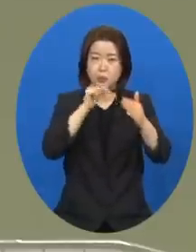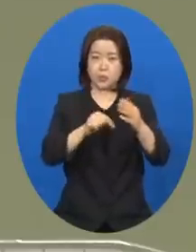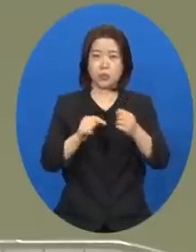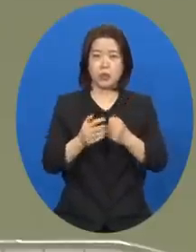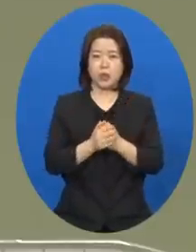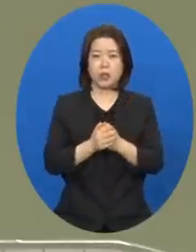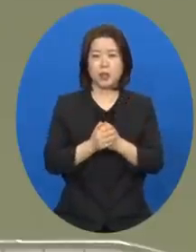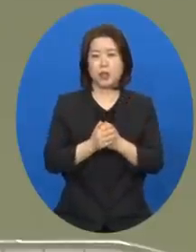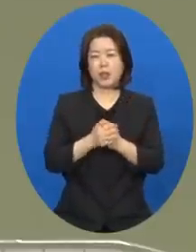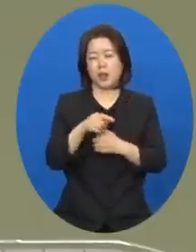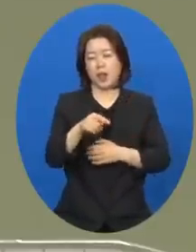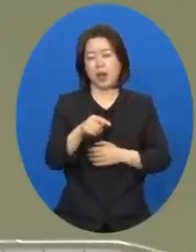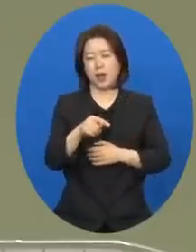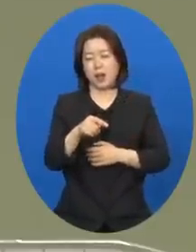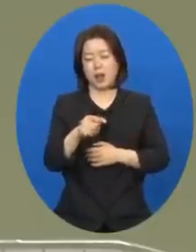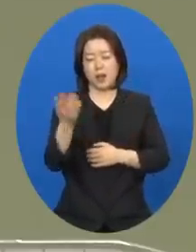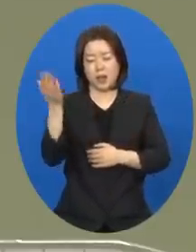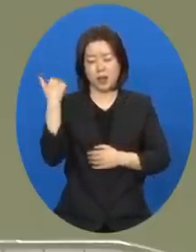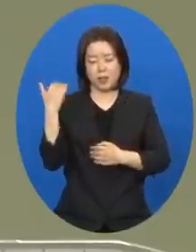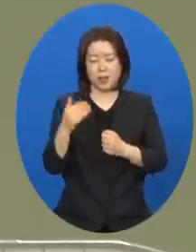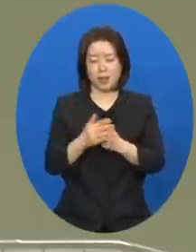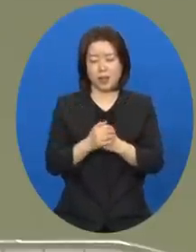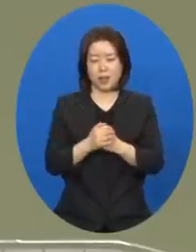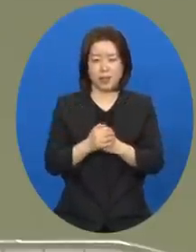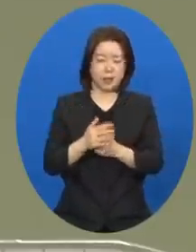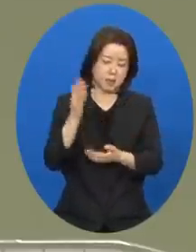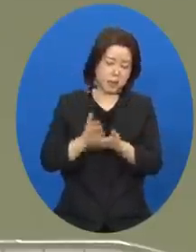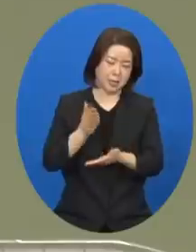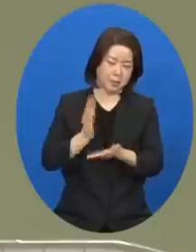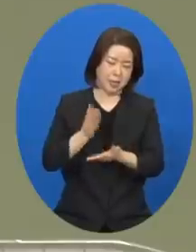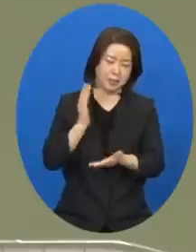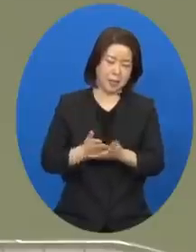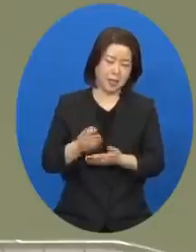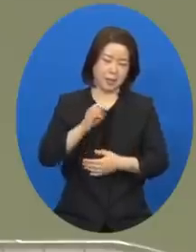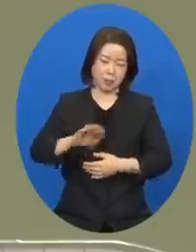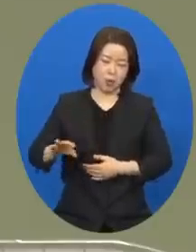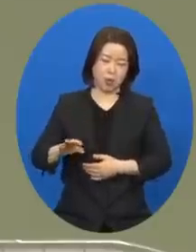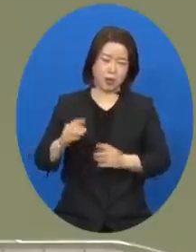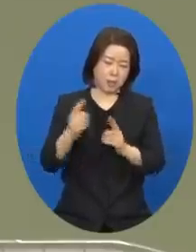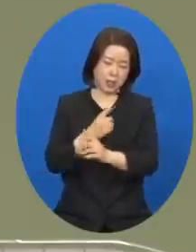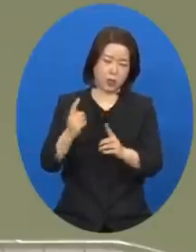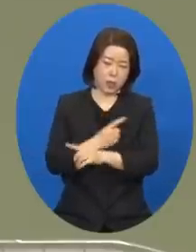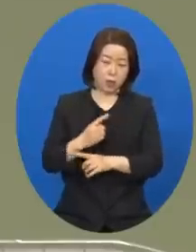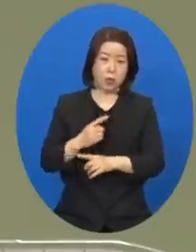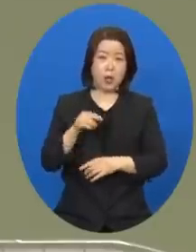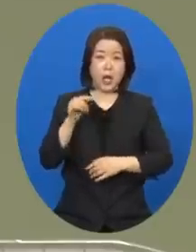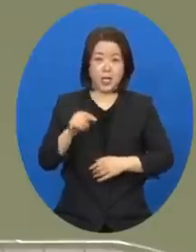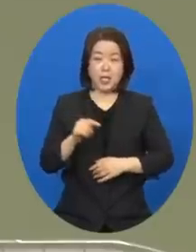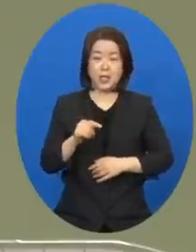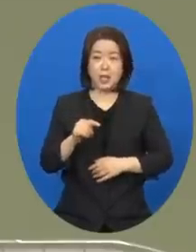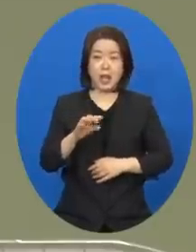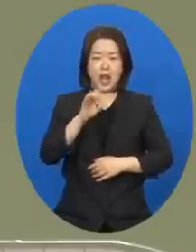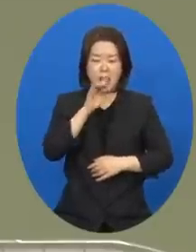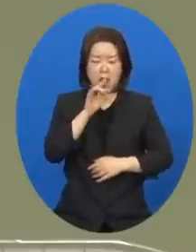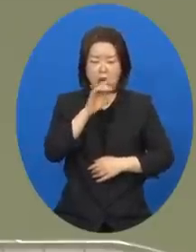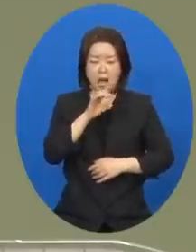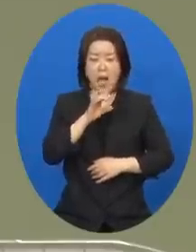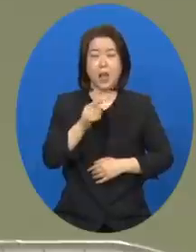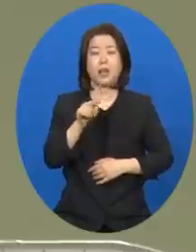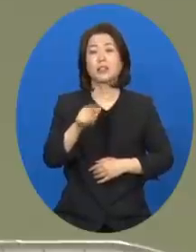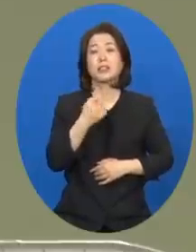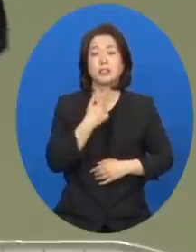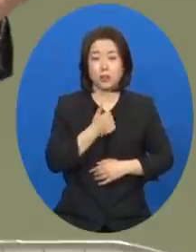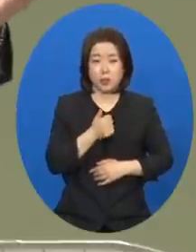그동안 그렇게 끊어야 되겠다, 고쳐야 되겠다, 버려야 되겠다 그런데도 안 되던 게